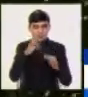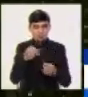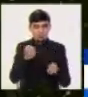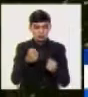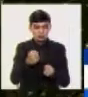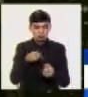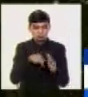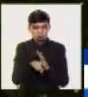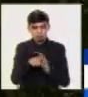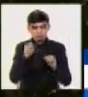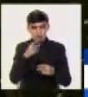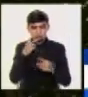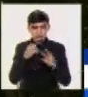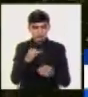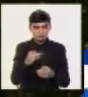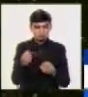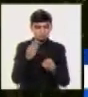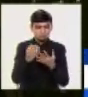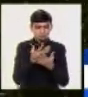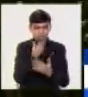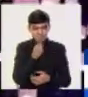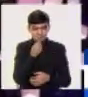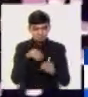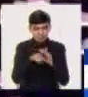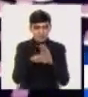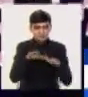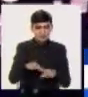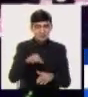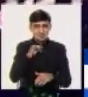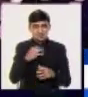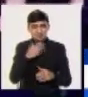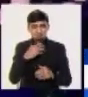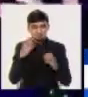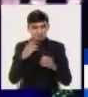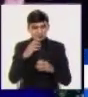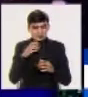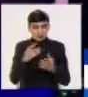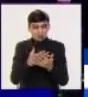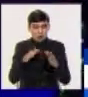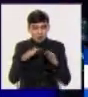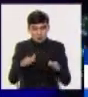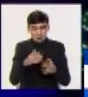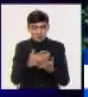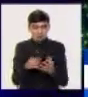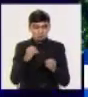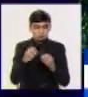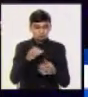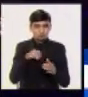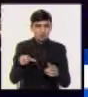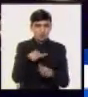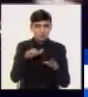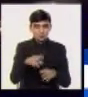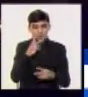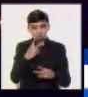посетить, не выходя из машины. Яркие туннели, Санта-Клаусы, елки, украшения. Все это расставлено вдоль дороги, по которой не